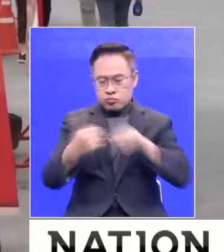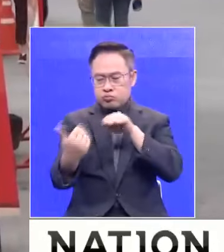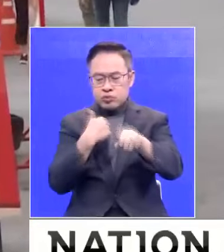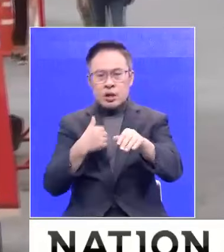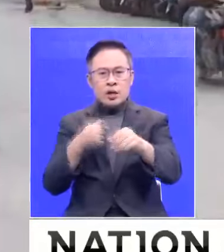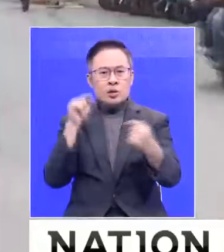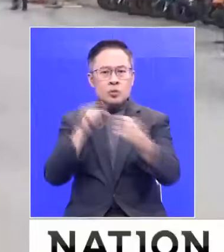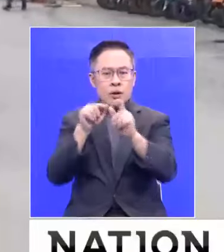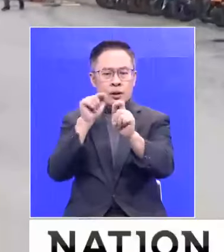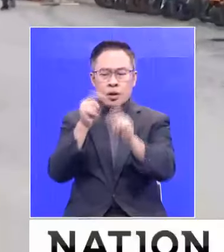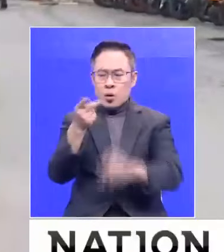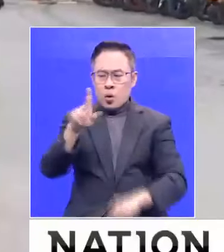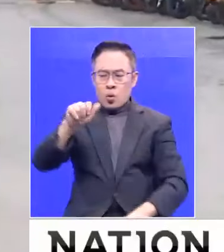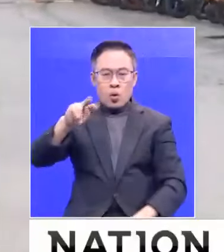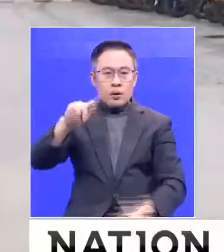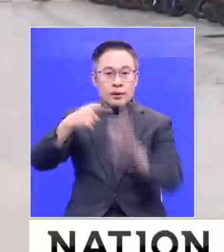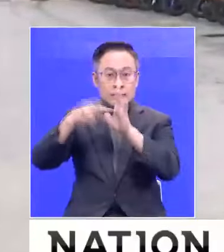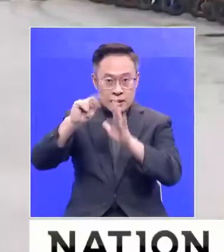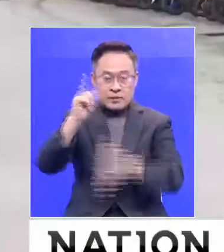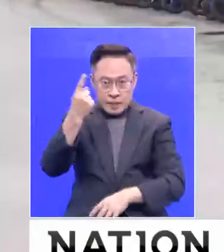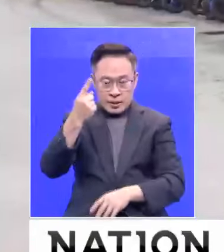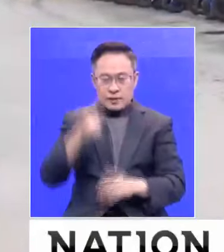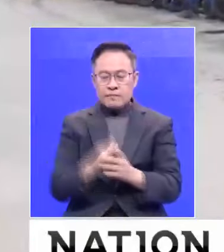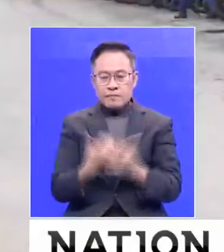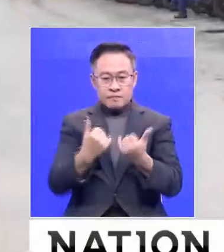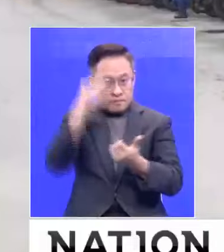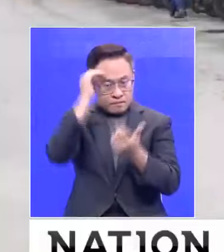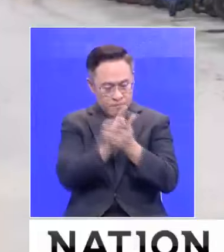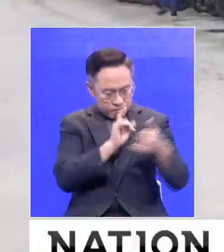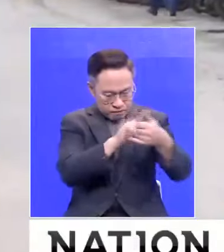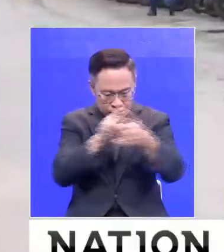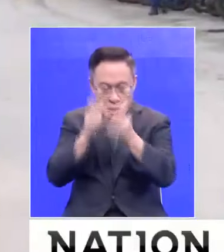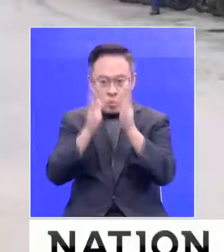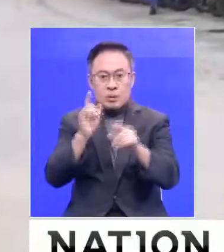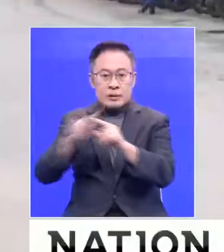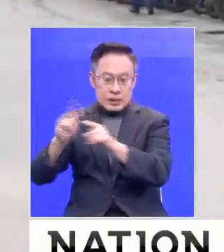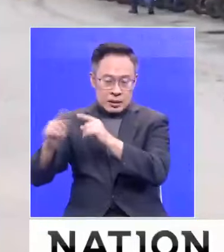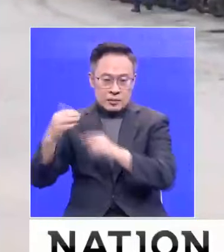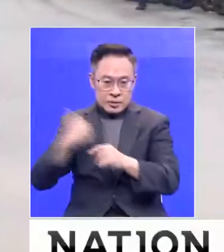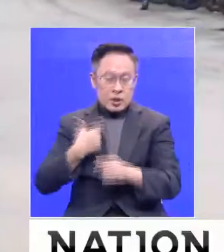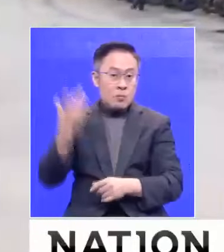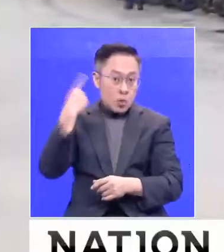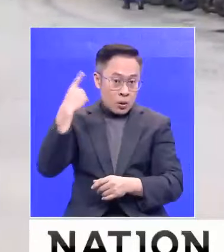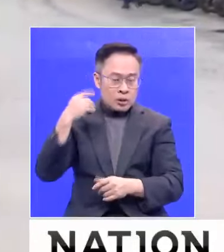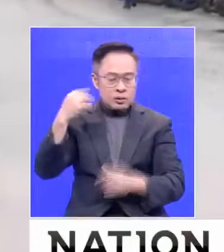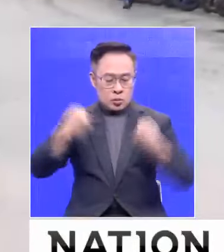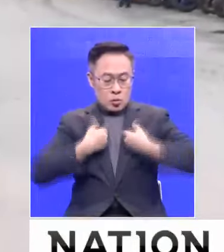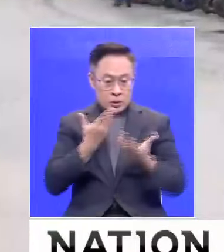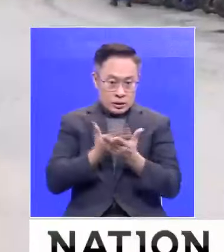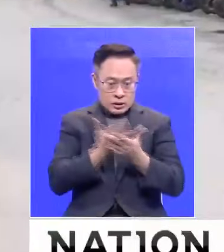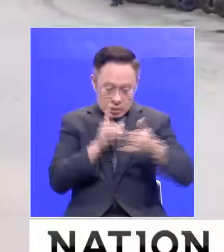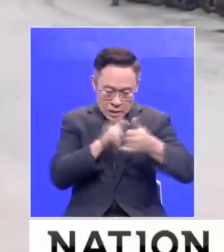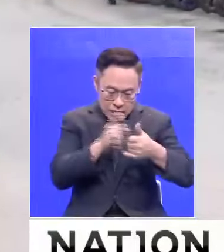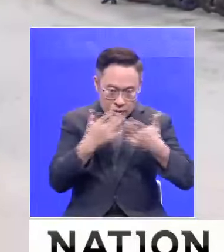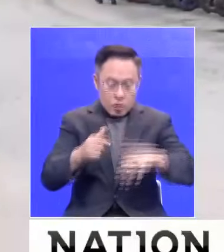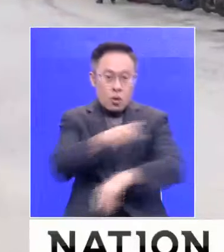ทางคลองตันขณะเดียวกันนะคะยังได้เร่งสอบปากคำผู้ที่เกี่ยวข้องด้วยหลังจากที่เมื่อวานนี้สอบปากคำผู้เสียหายและก็พยานที่เป็นรป